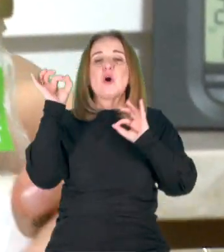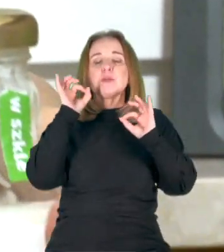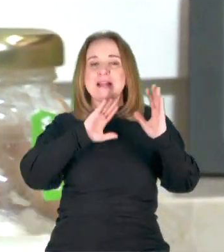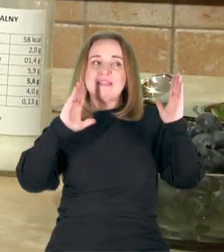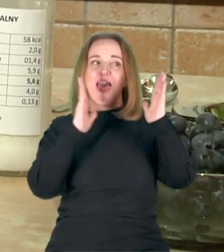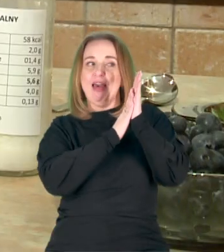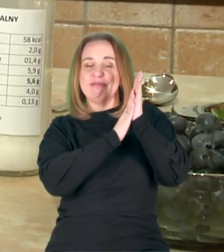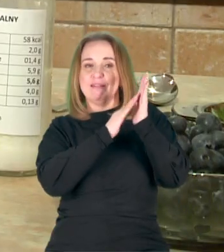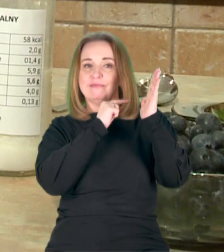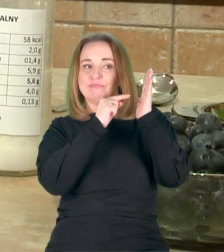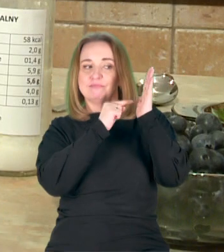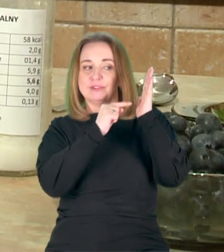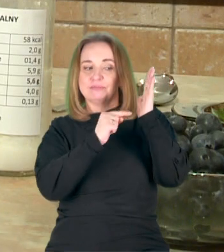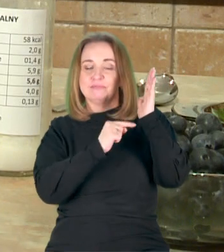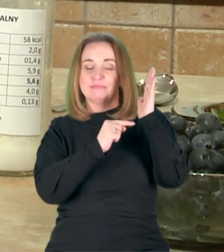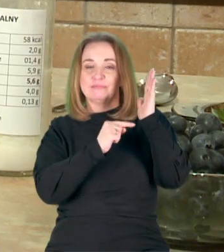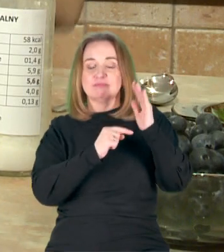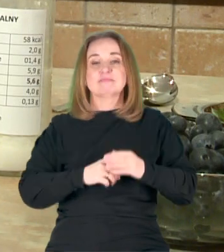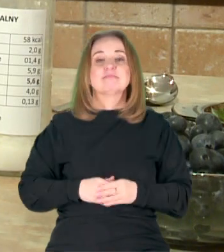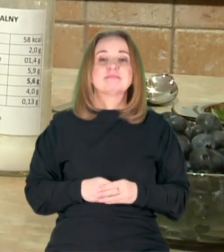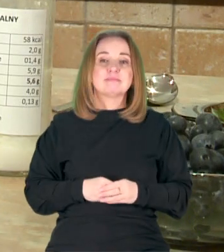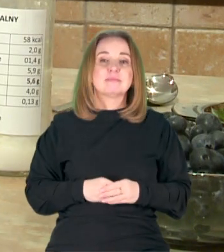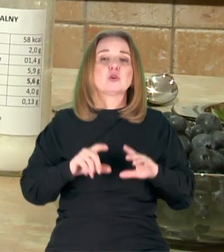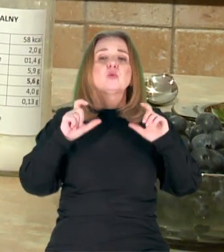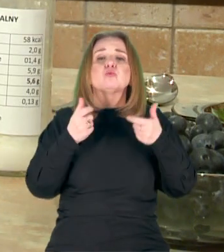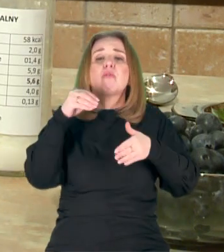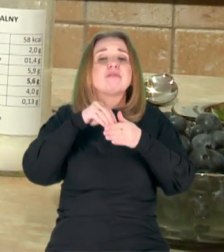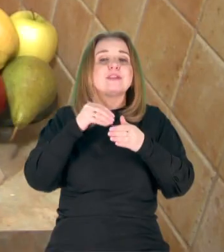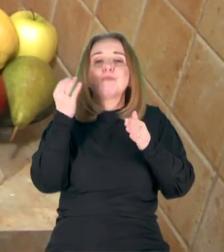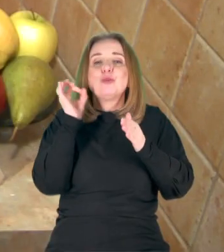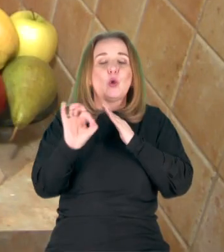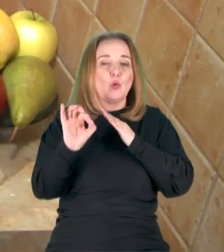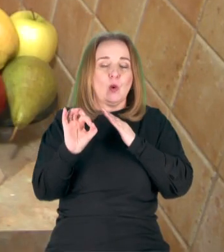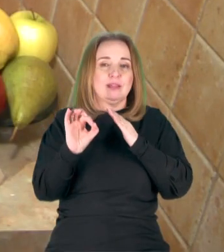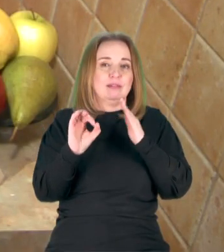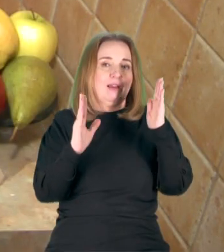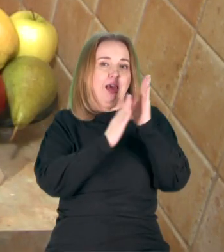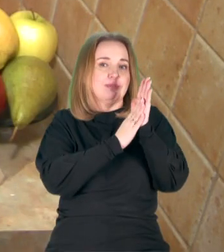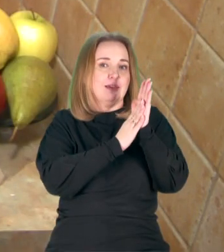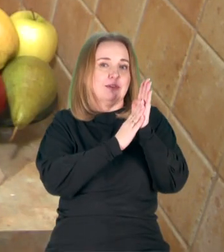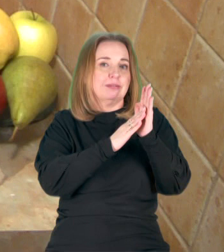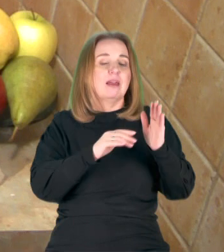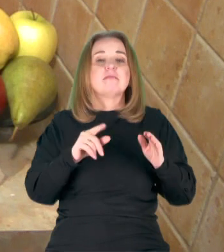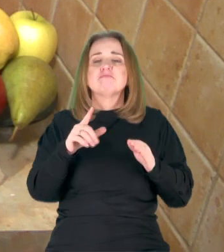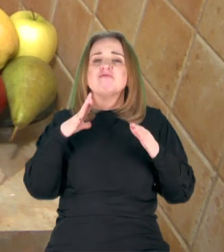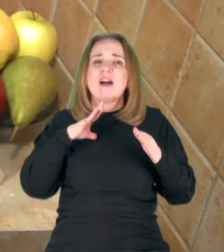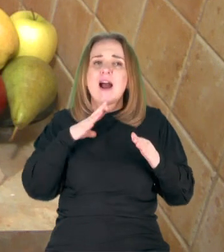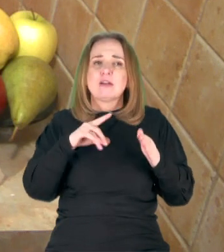Warto korzystać z informacji umieszczonych na etykiecie żywności. A co właściwie możemy znaleźć na